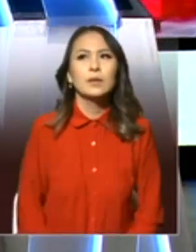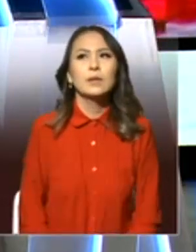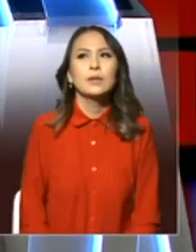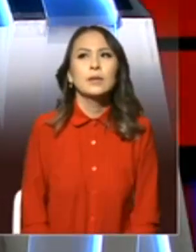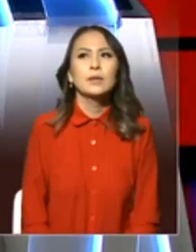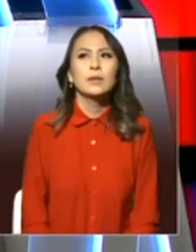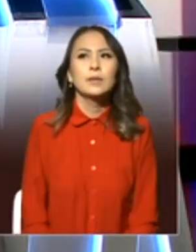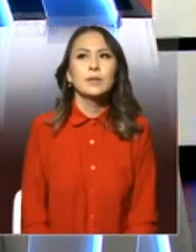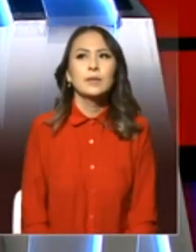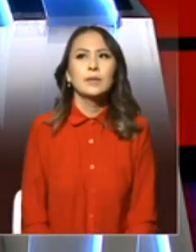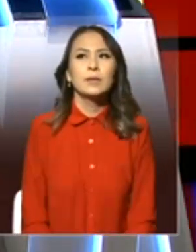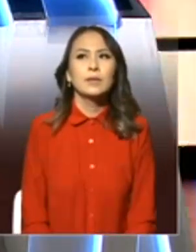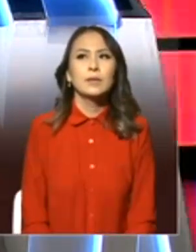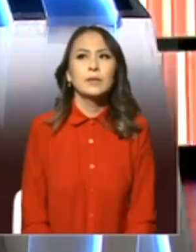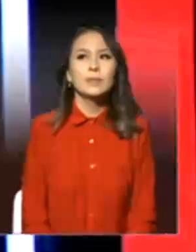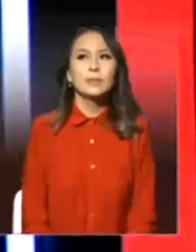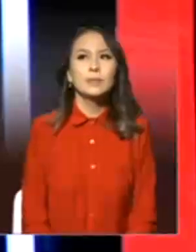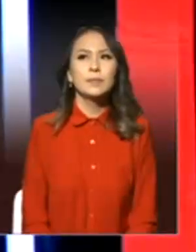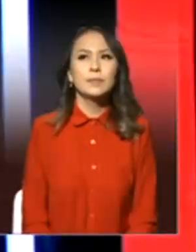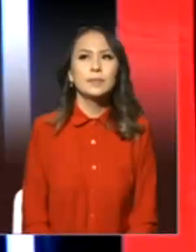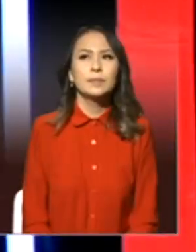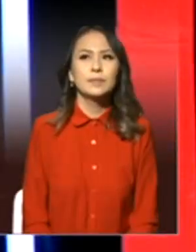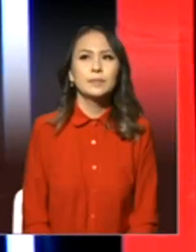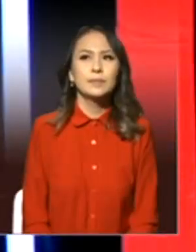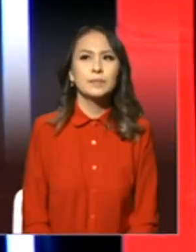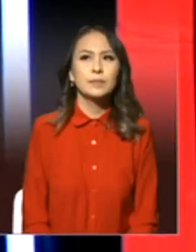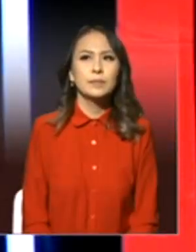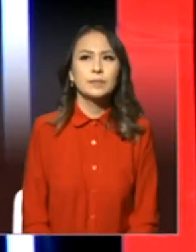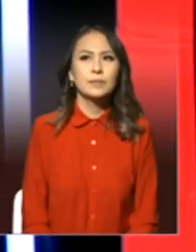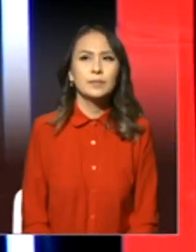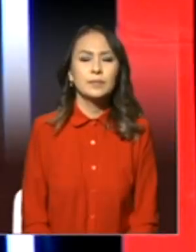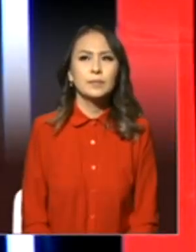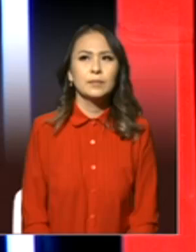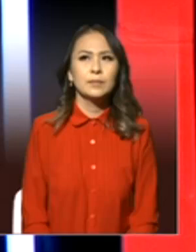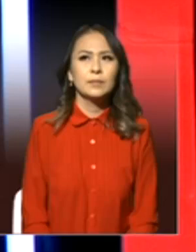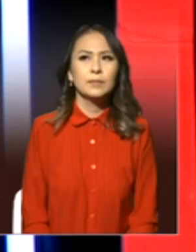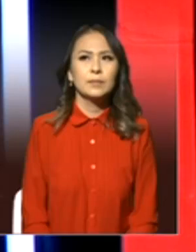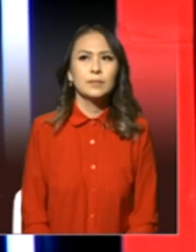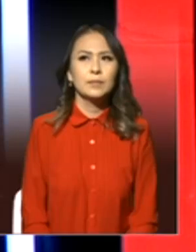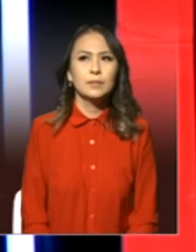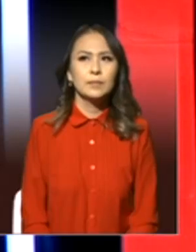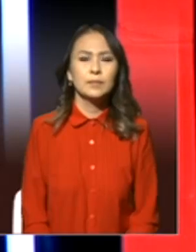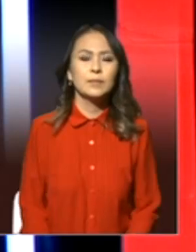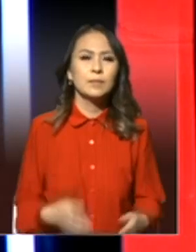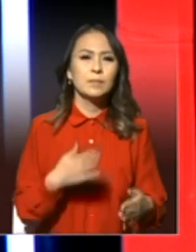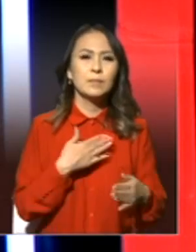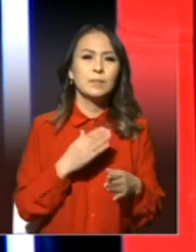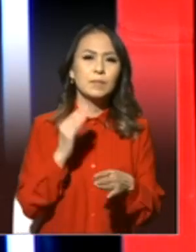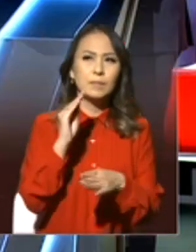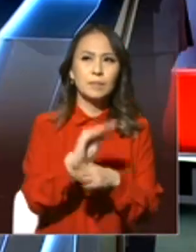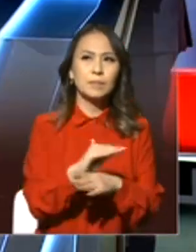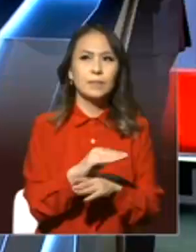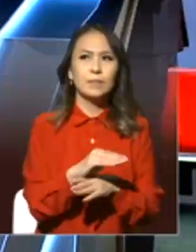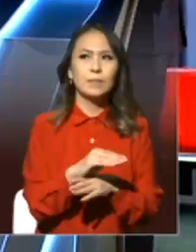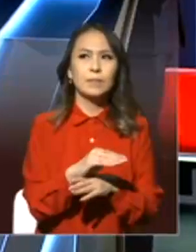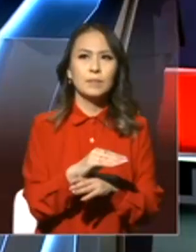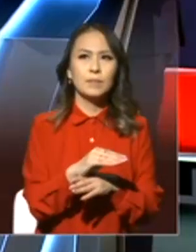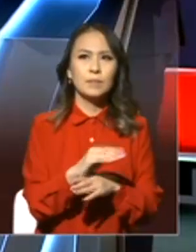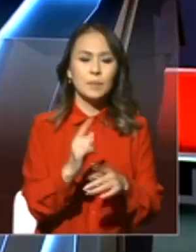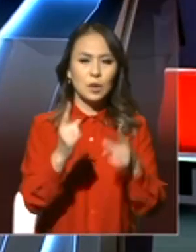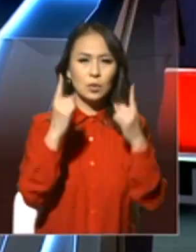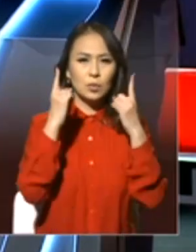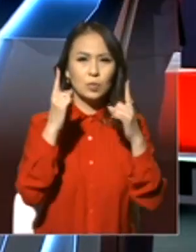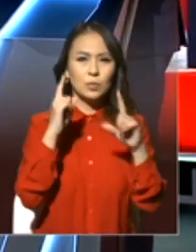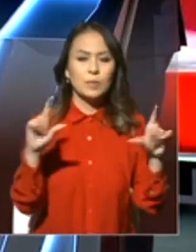болса осы жерде мен. Бұл жерде кешірім сұраймын. Нұржан мырза тақырып алып кетпей тұрып, Айдар мырза жауап берсеңіз. Қоса кетейін. Жаңа үлкен ірі